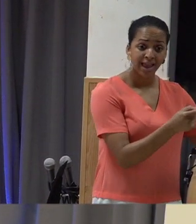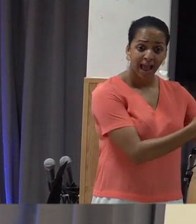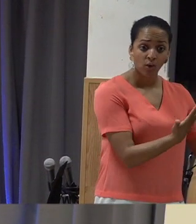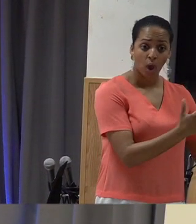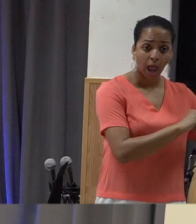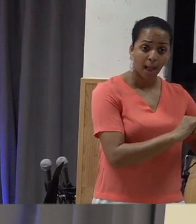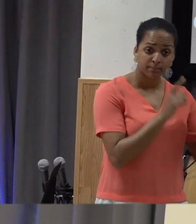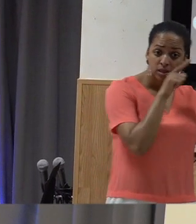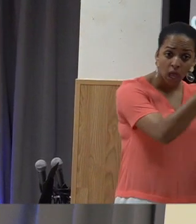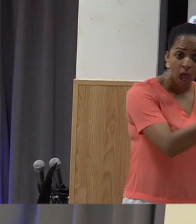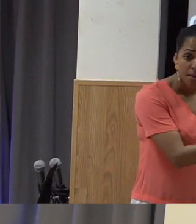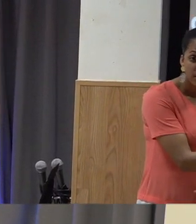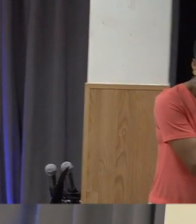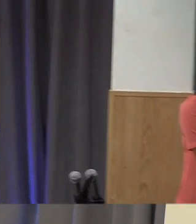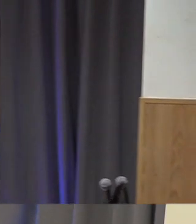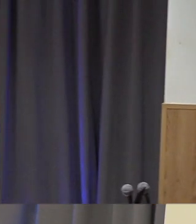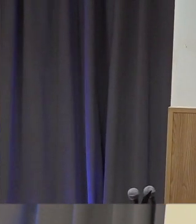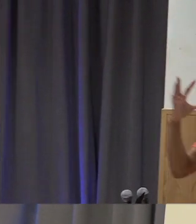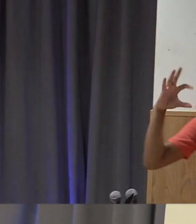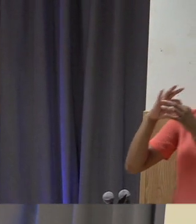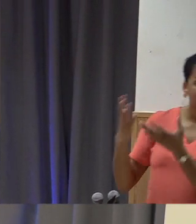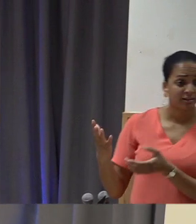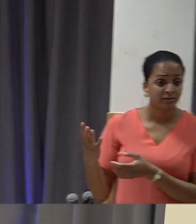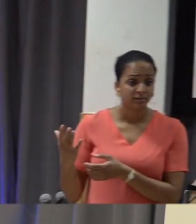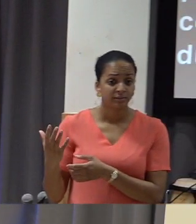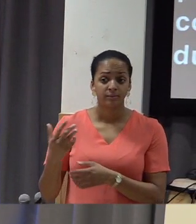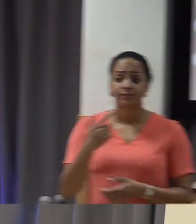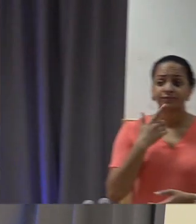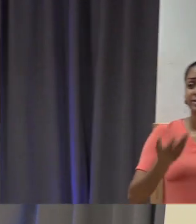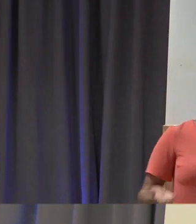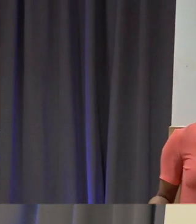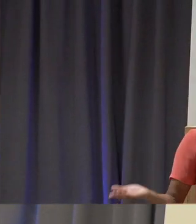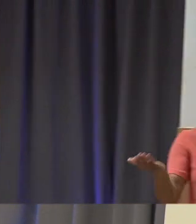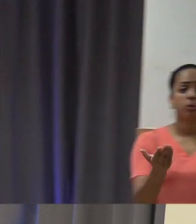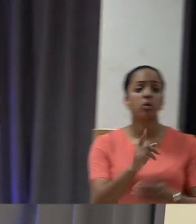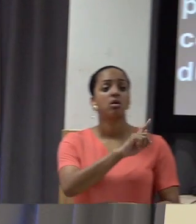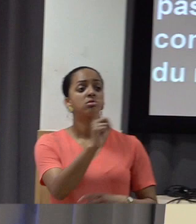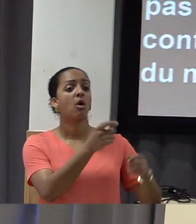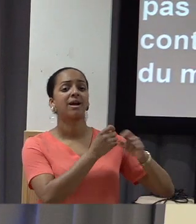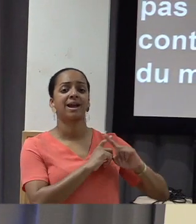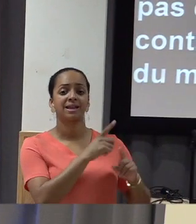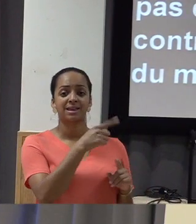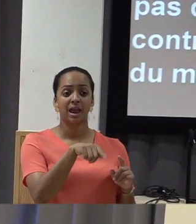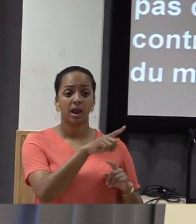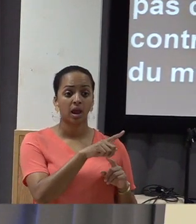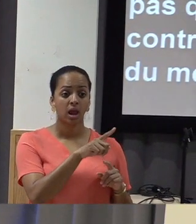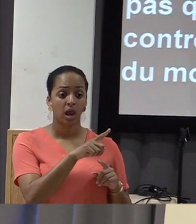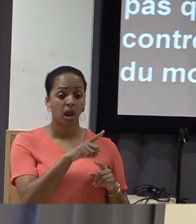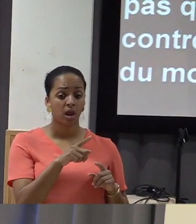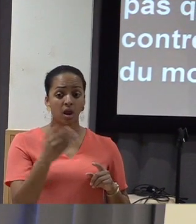votre comportement, il n'y a aucune différence entre vous et les non-chrétiens, alors ne vous étonnez pas que vos prières restent sans